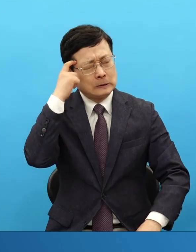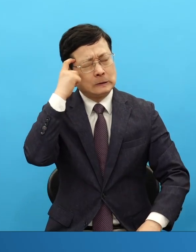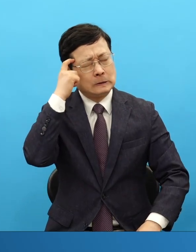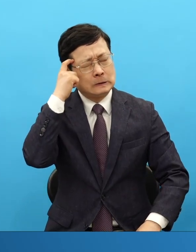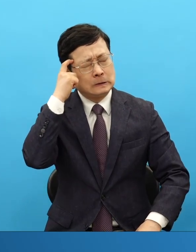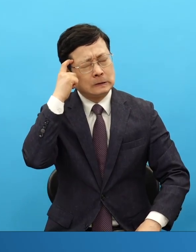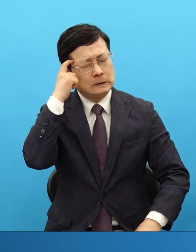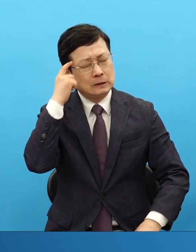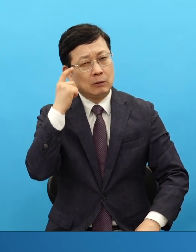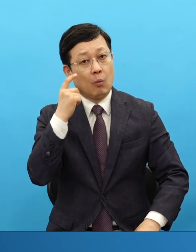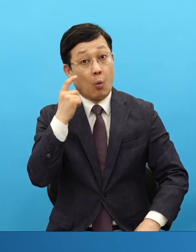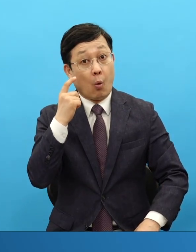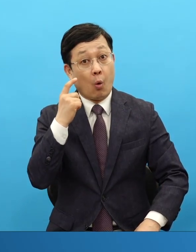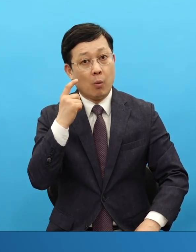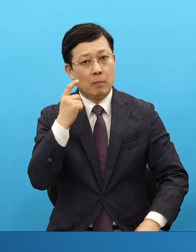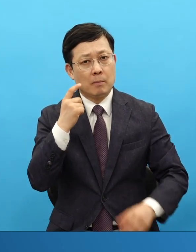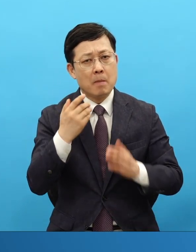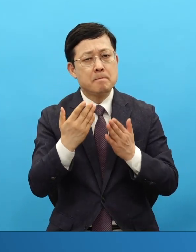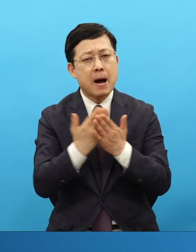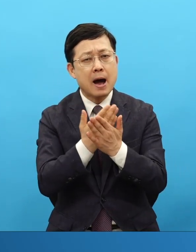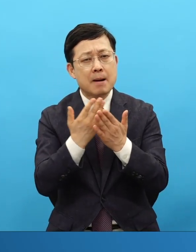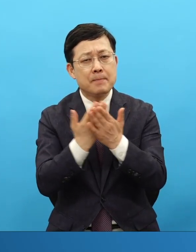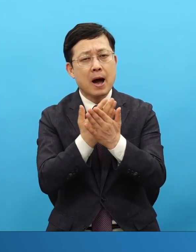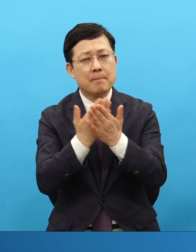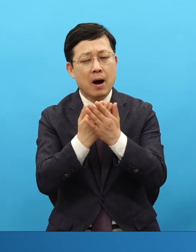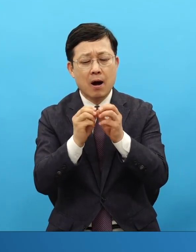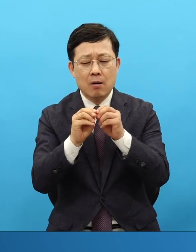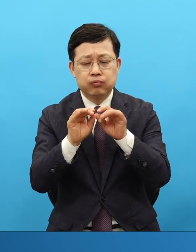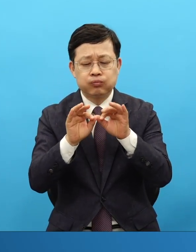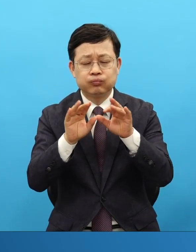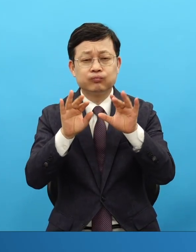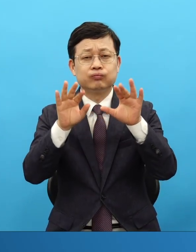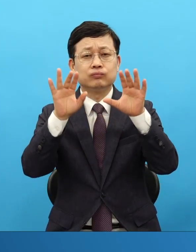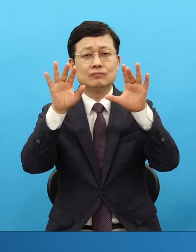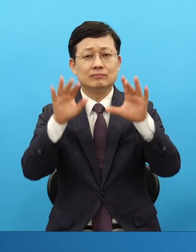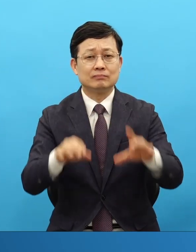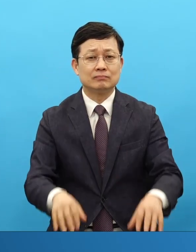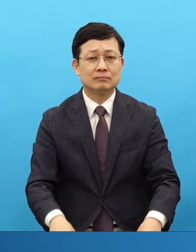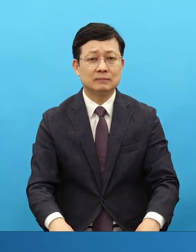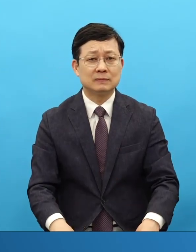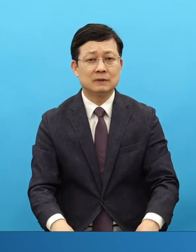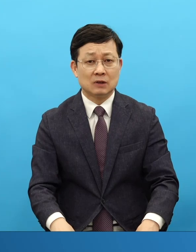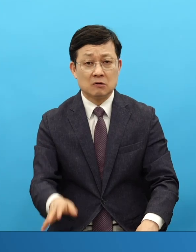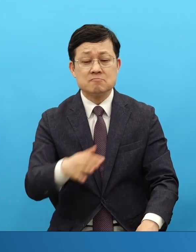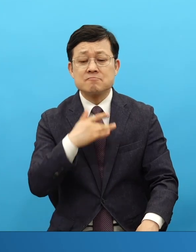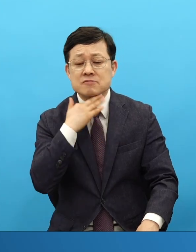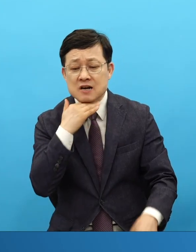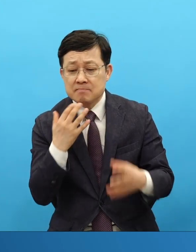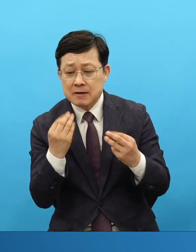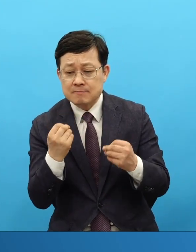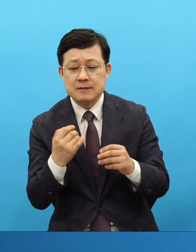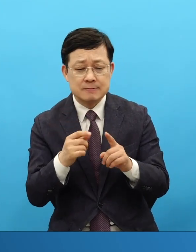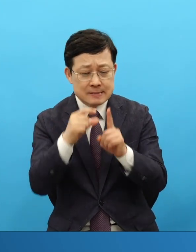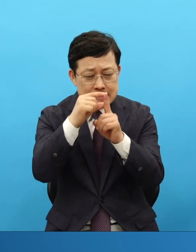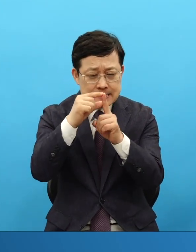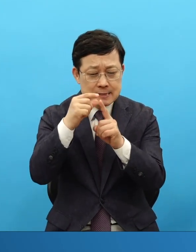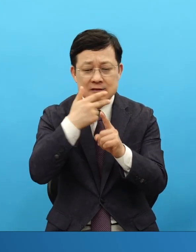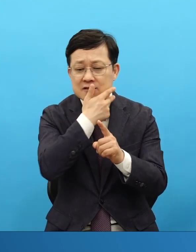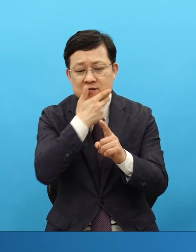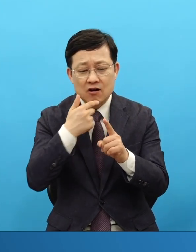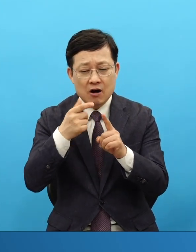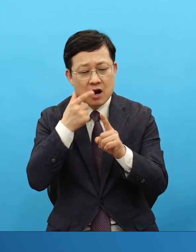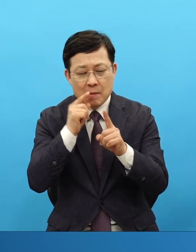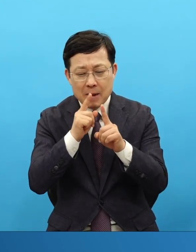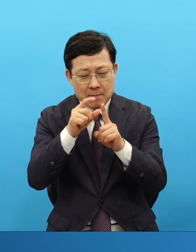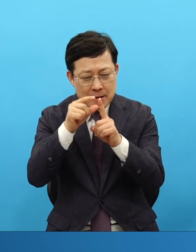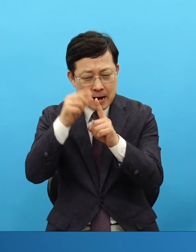lot of thoughts, your skillful aspects are very developed. 나이가 들었는데도 막 영어 단어를 외우고 막 일본말 외우고 이러면 기능